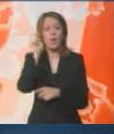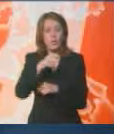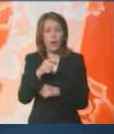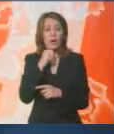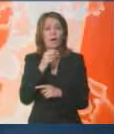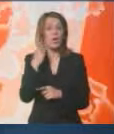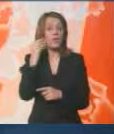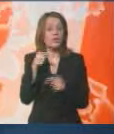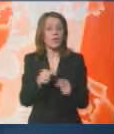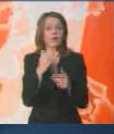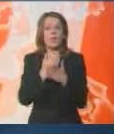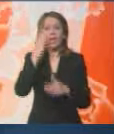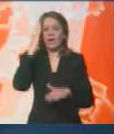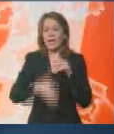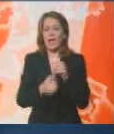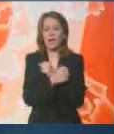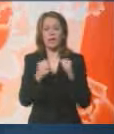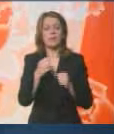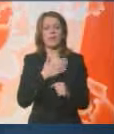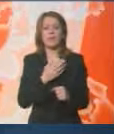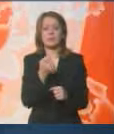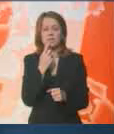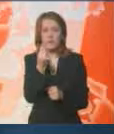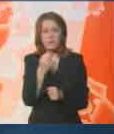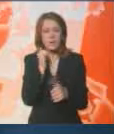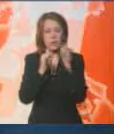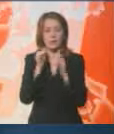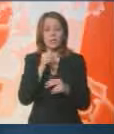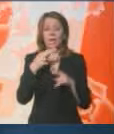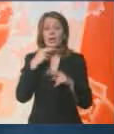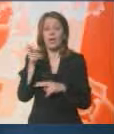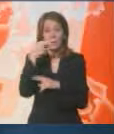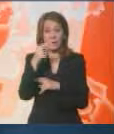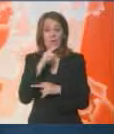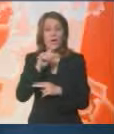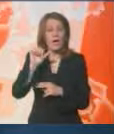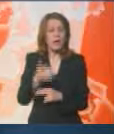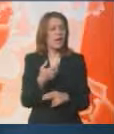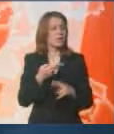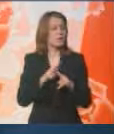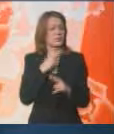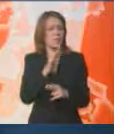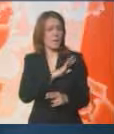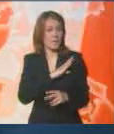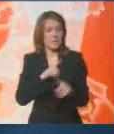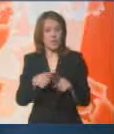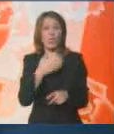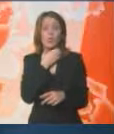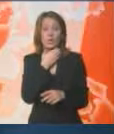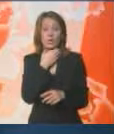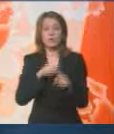bi bio, ja mislim, kraj razvoja srpskog hotelijerstva. I ko je po vašem mišljenju najugroženiji sada zbog ovih